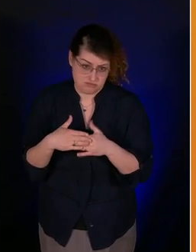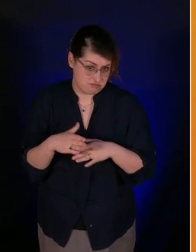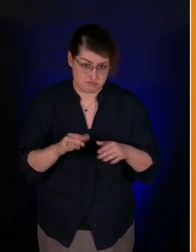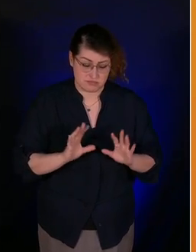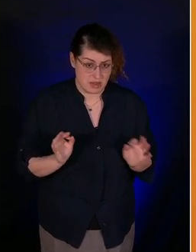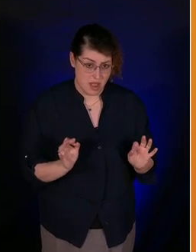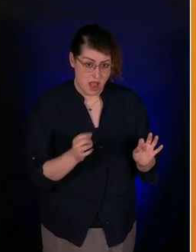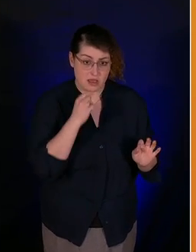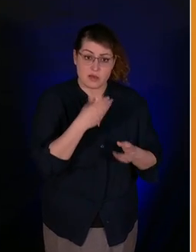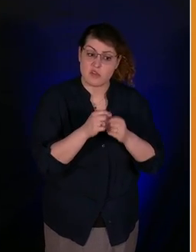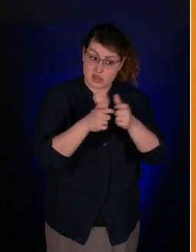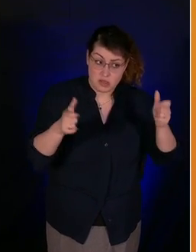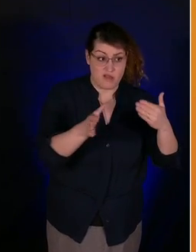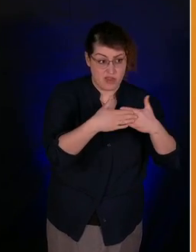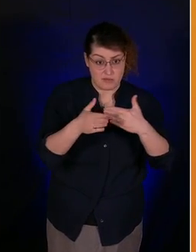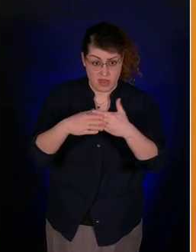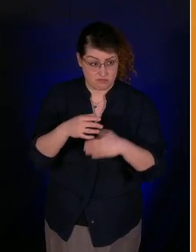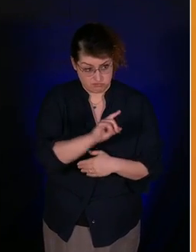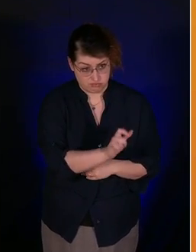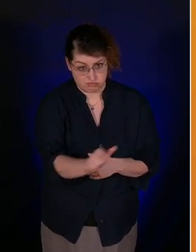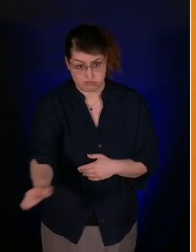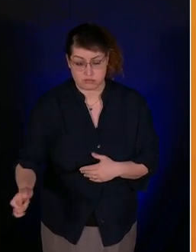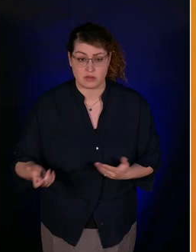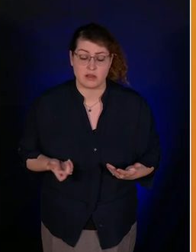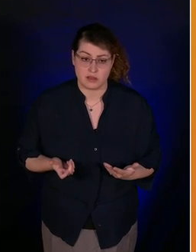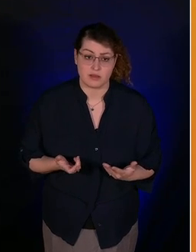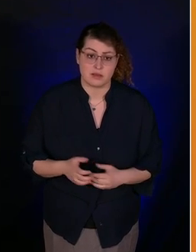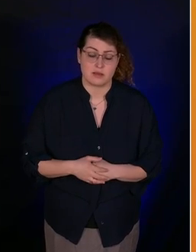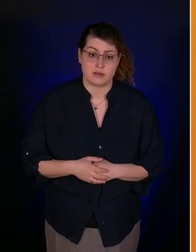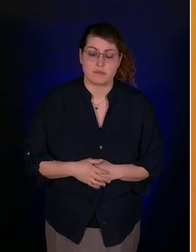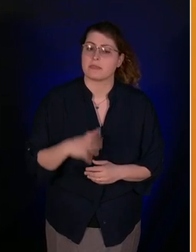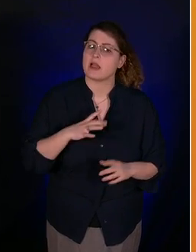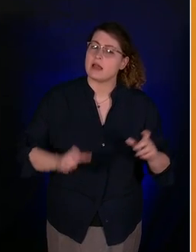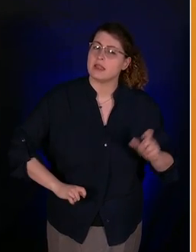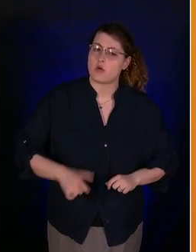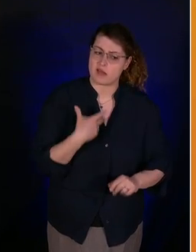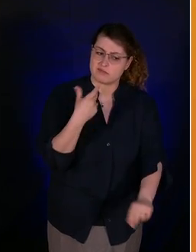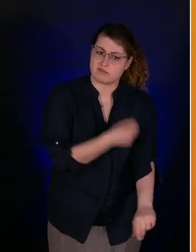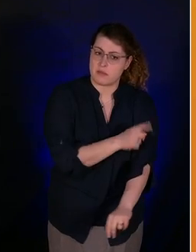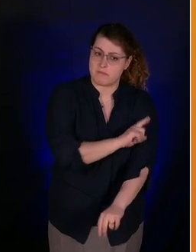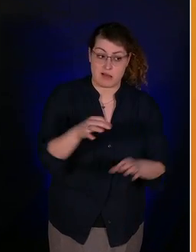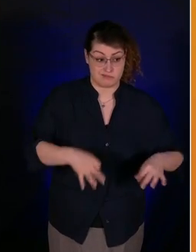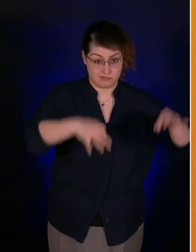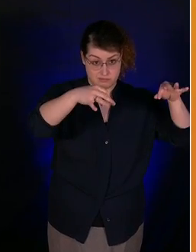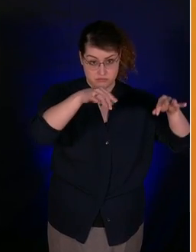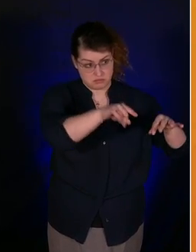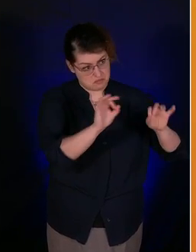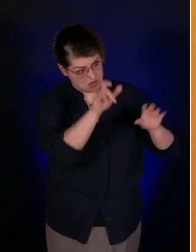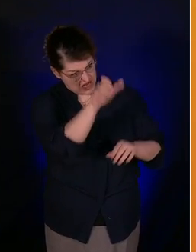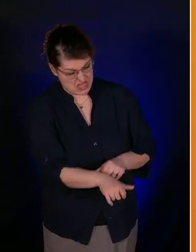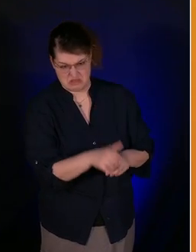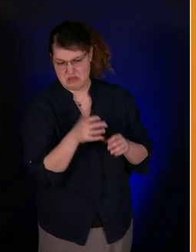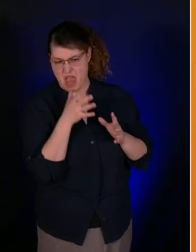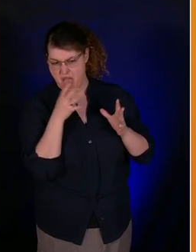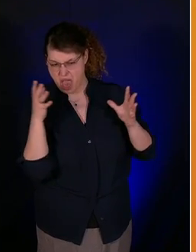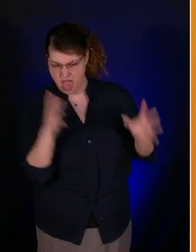les établissements continuent de fermer les uns après les autres. Les collègues non vaccinés suspendus, considérés comme des pestiférés